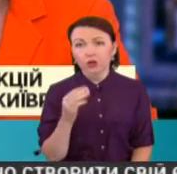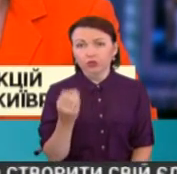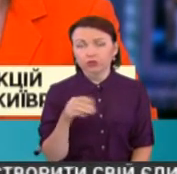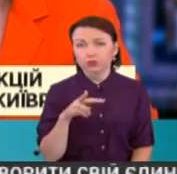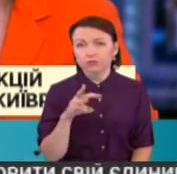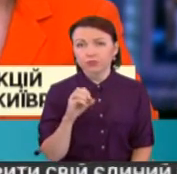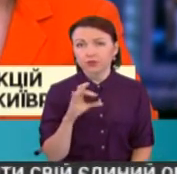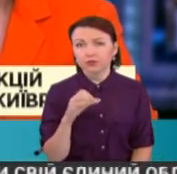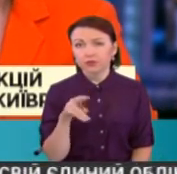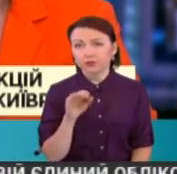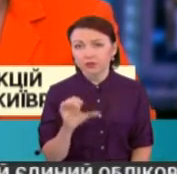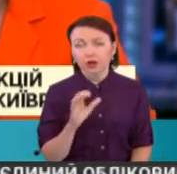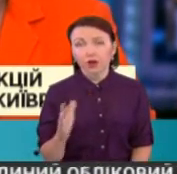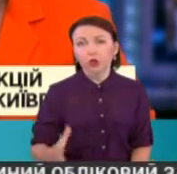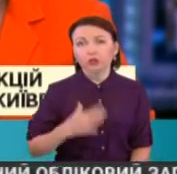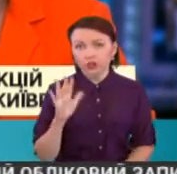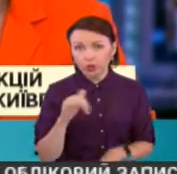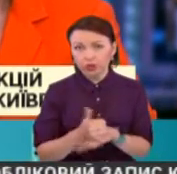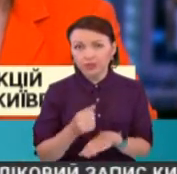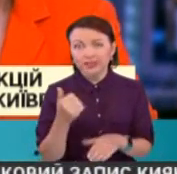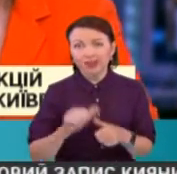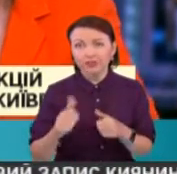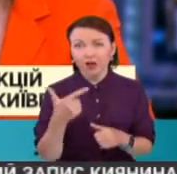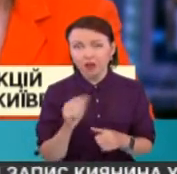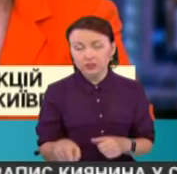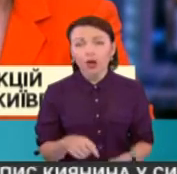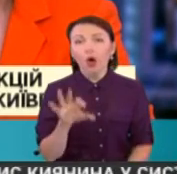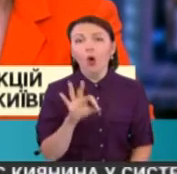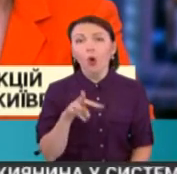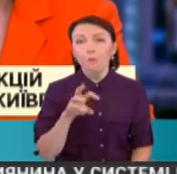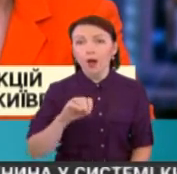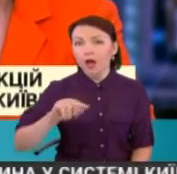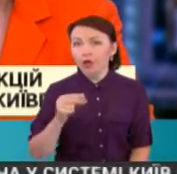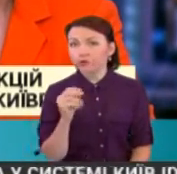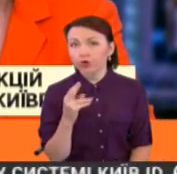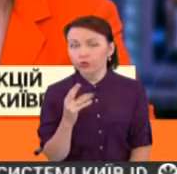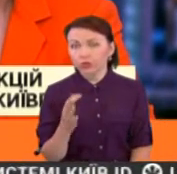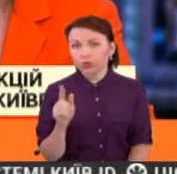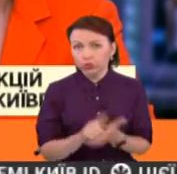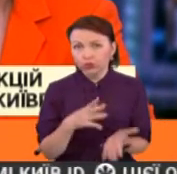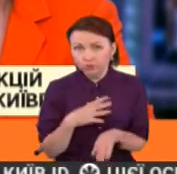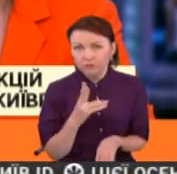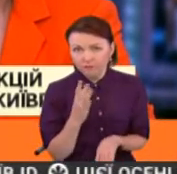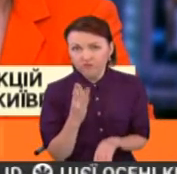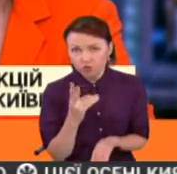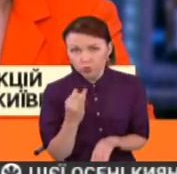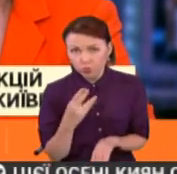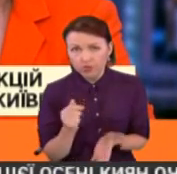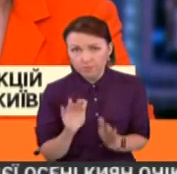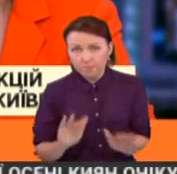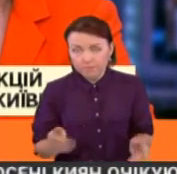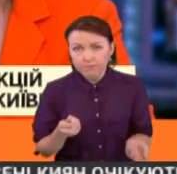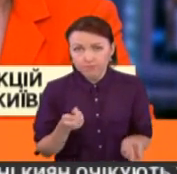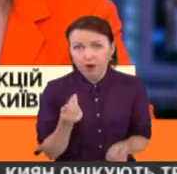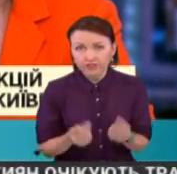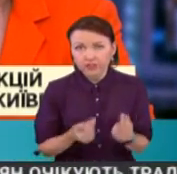очільника «Нафтогазу», і це Олександр Олександрович Мельченка, який би мав би з внуками бавитися на дачі в Кончезаспі.